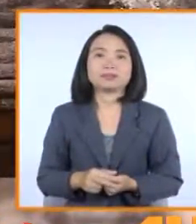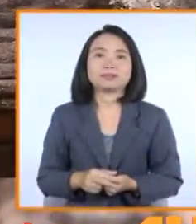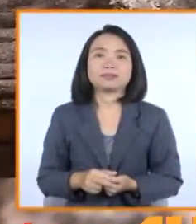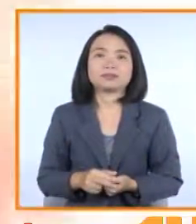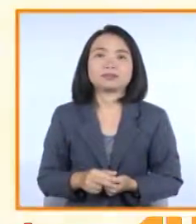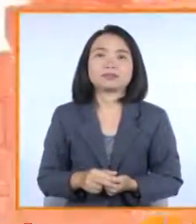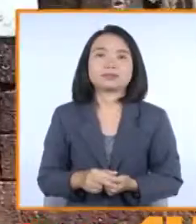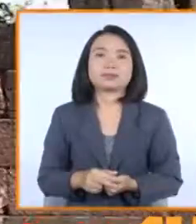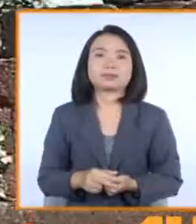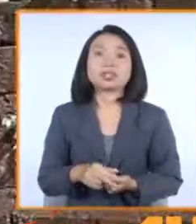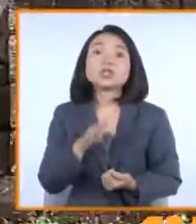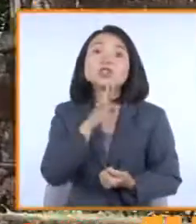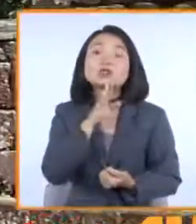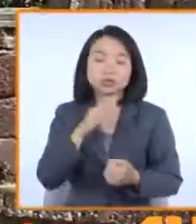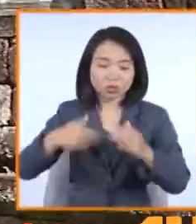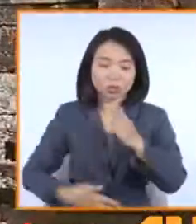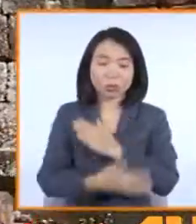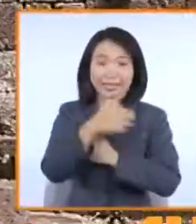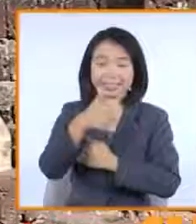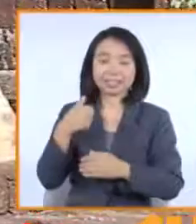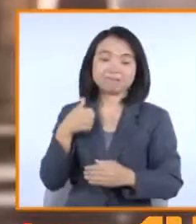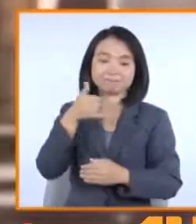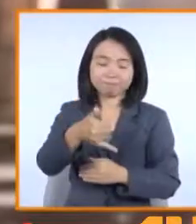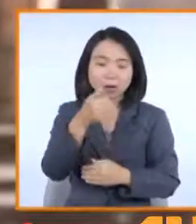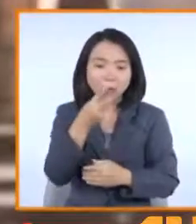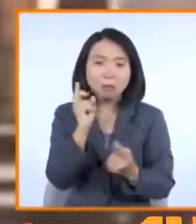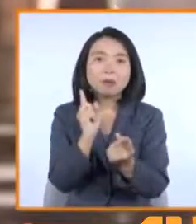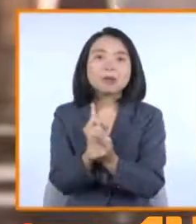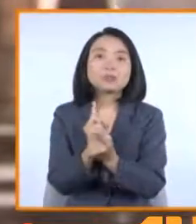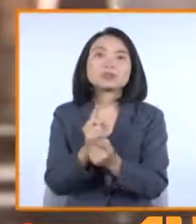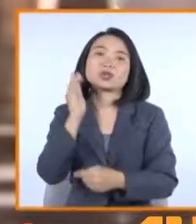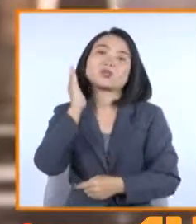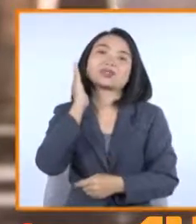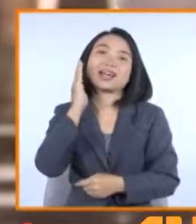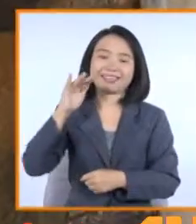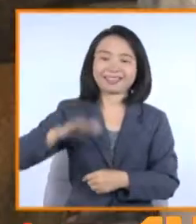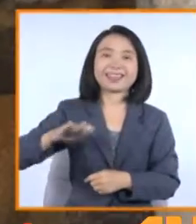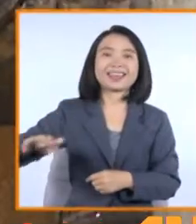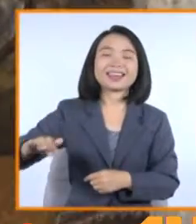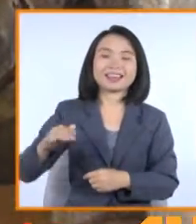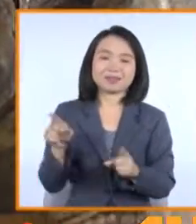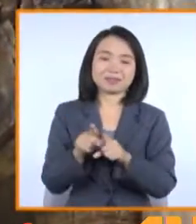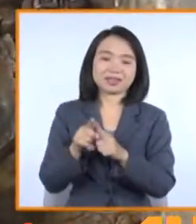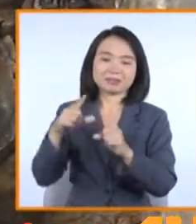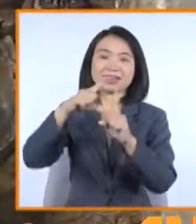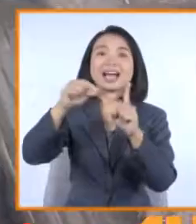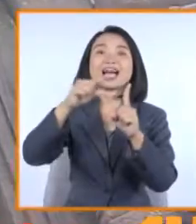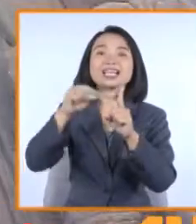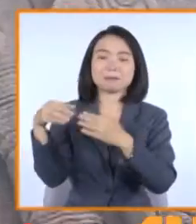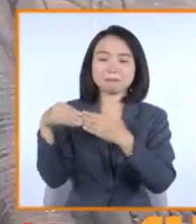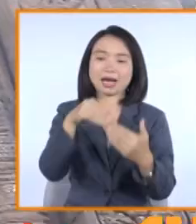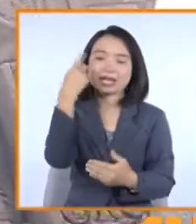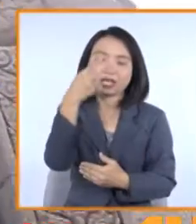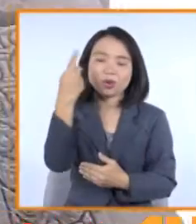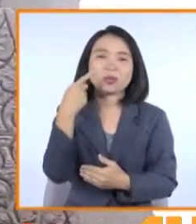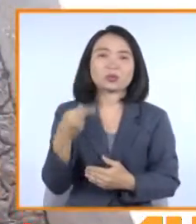หากคุณผู้ชมได้มาเยือนปราสาทสะกำแพงใหญ่จะได้พบกับมัคคุเทศก์ตัวน้อยที่จะคอยให้ข้อมูลและบอกเล่าถึงประวัติความเป็นมาได้อย่าง